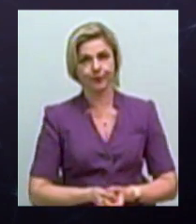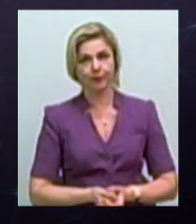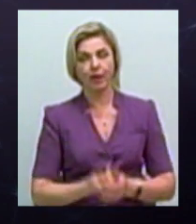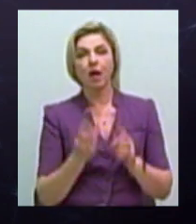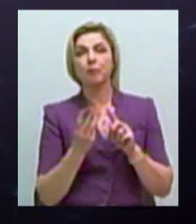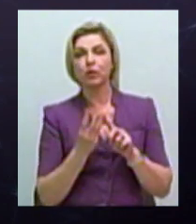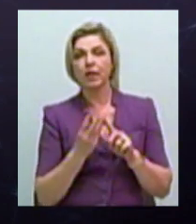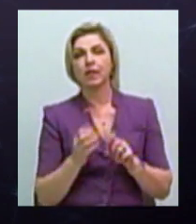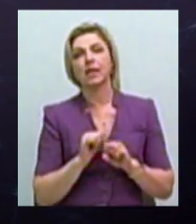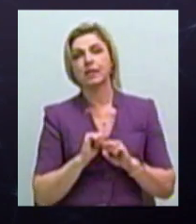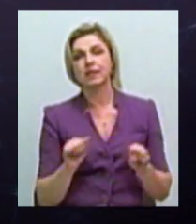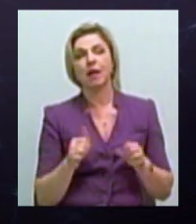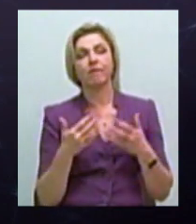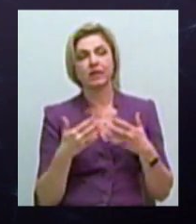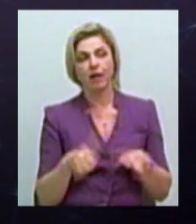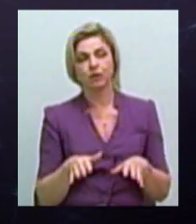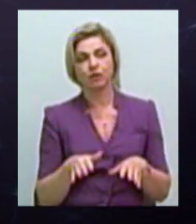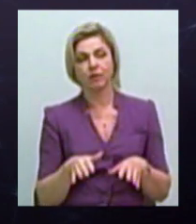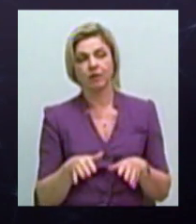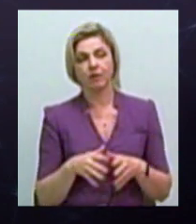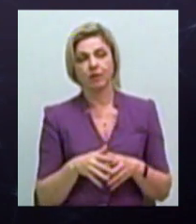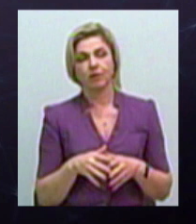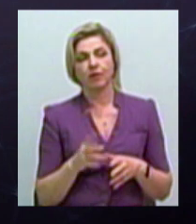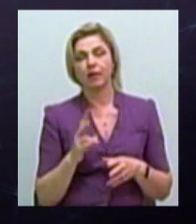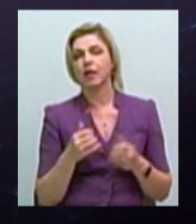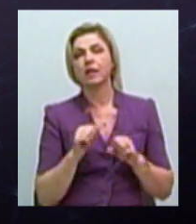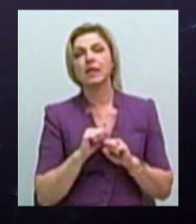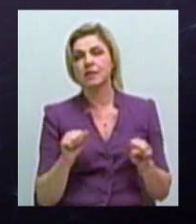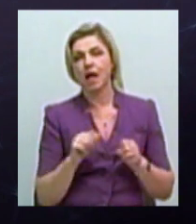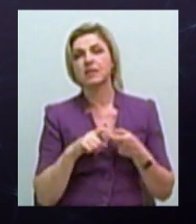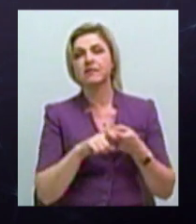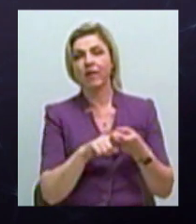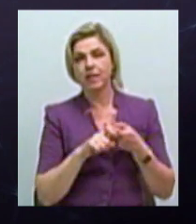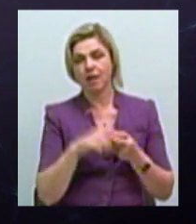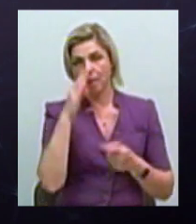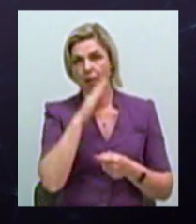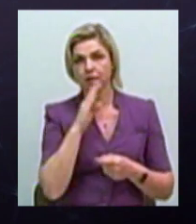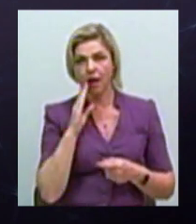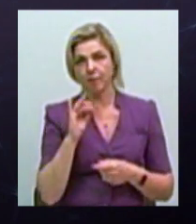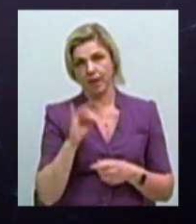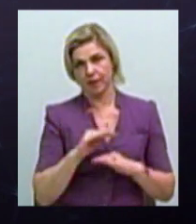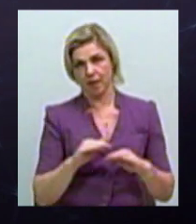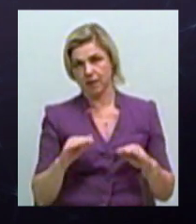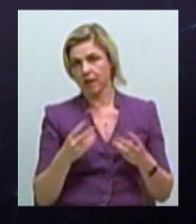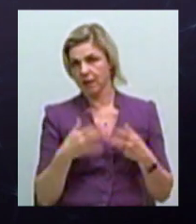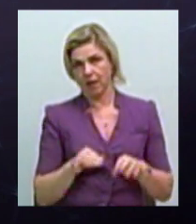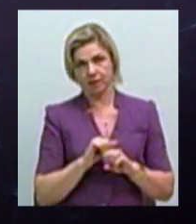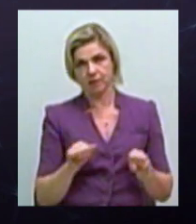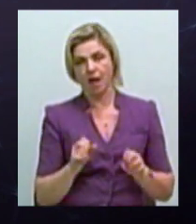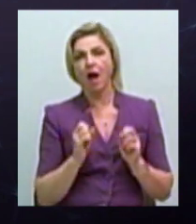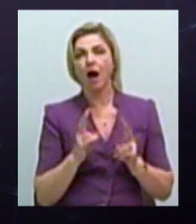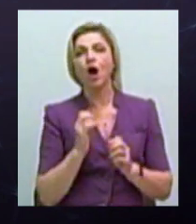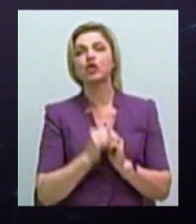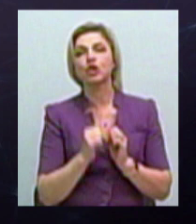По-третє, не можна втрачати, навіть вже по-четверте, не можна втрачати зв'язок між батьками і дитиною. Як часто ви спілкуєтеся